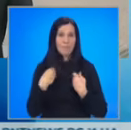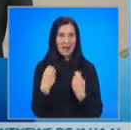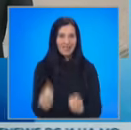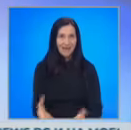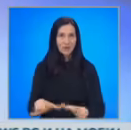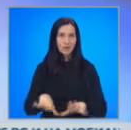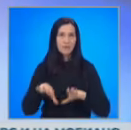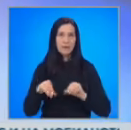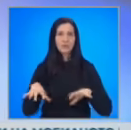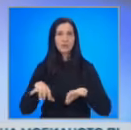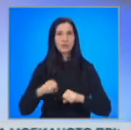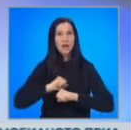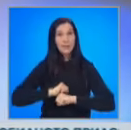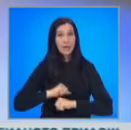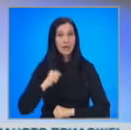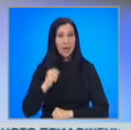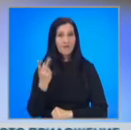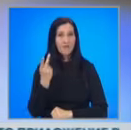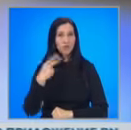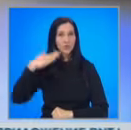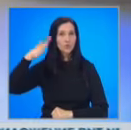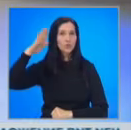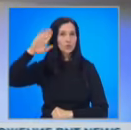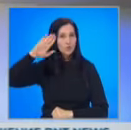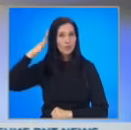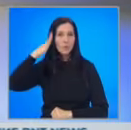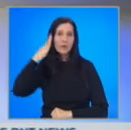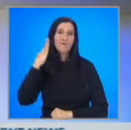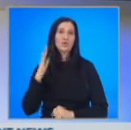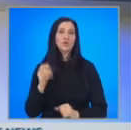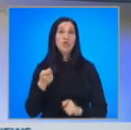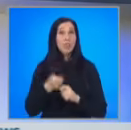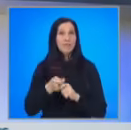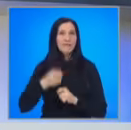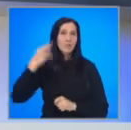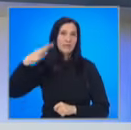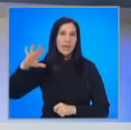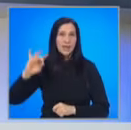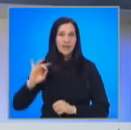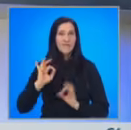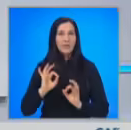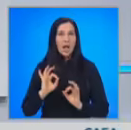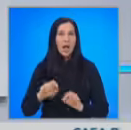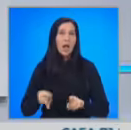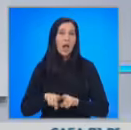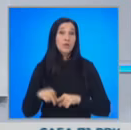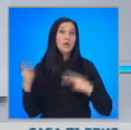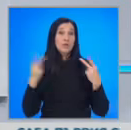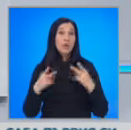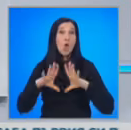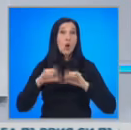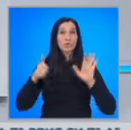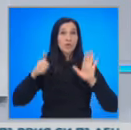властта. Кабинетът Янев е второто служебно правителство, съставено от президента Радев. Така е, както разбрахте, общо